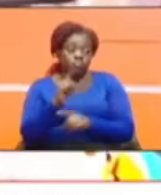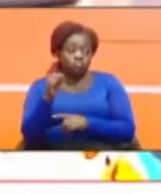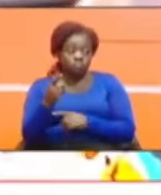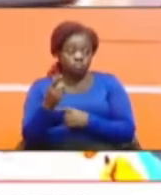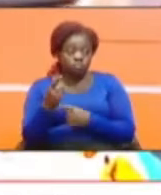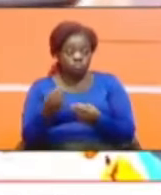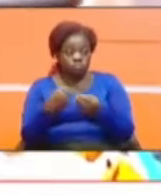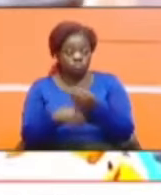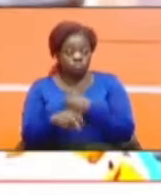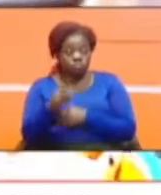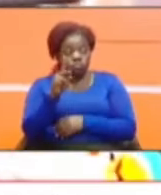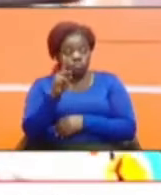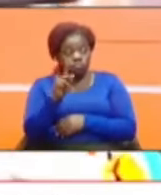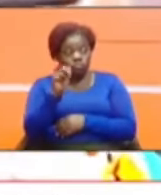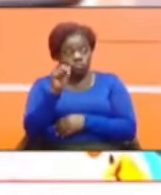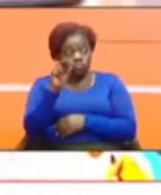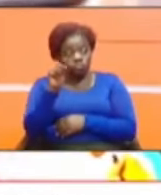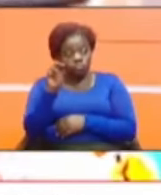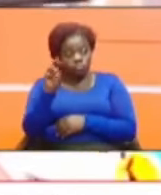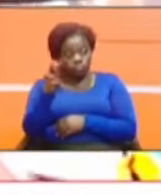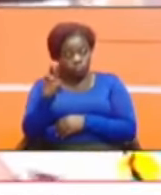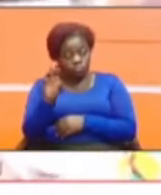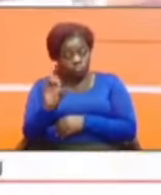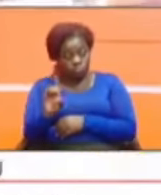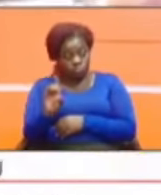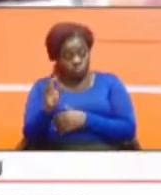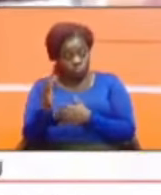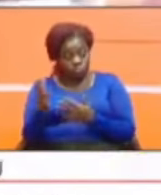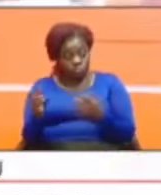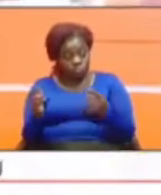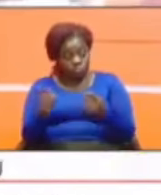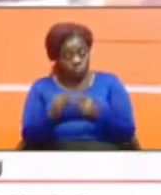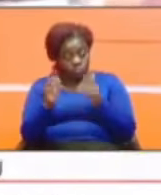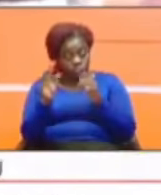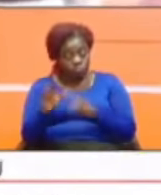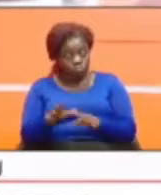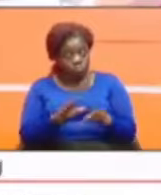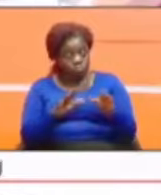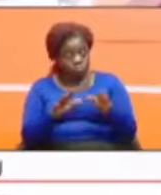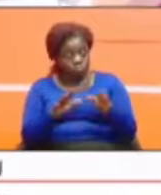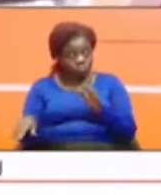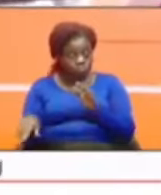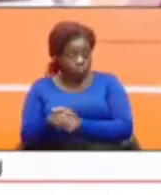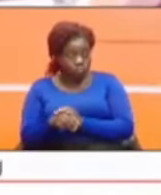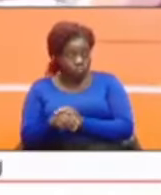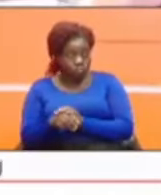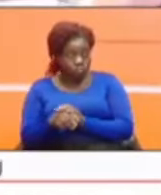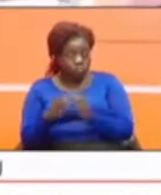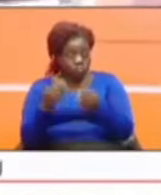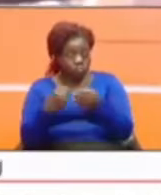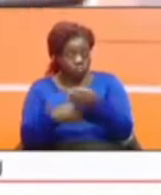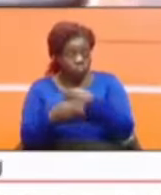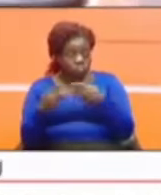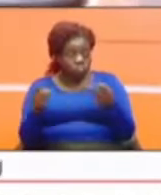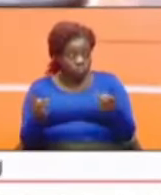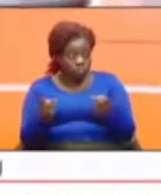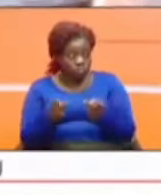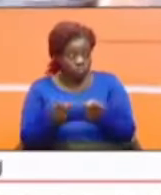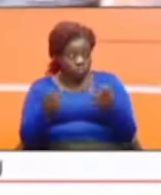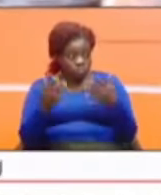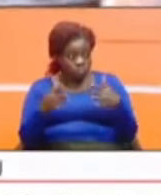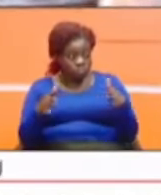tugula mukinawa bwe twagula mukinawa nasokera nanchunya nangoba au natundawo bwe